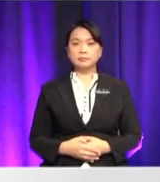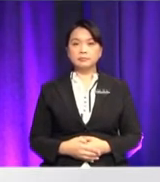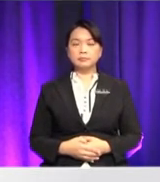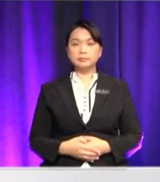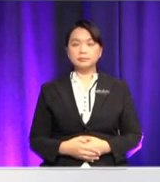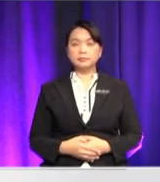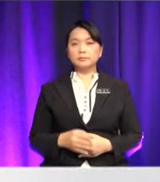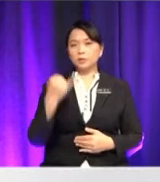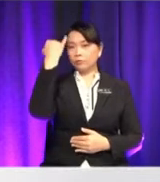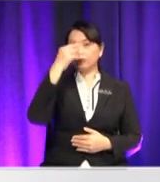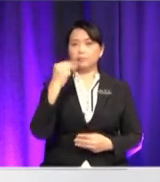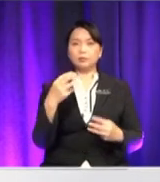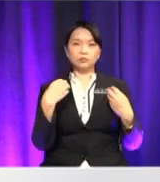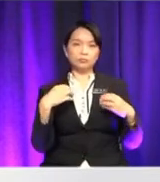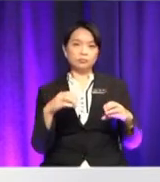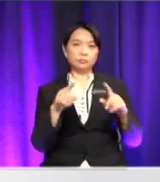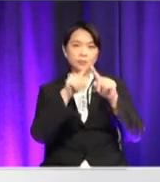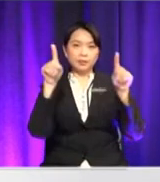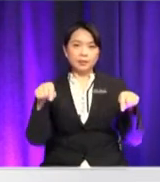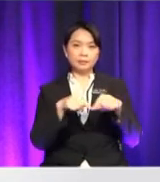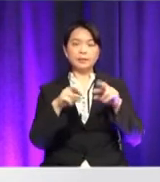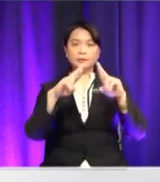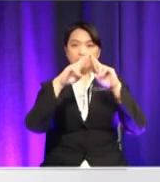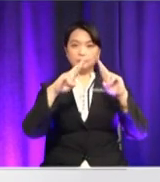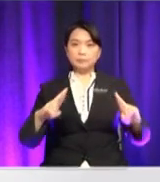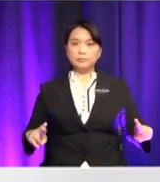enak coba lambung lambung